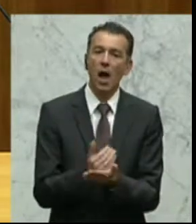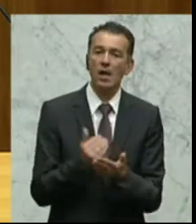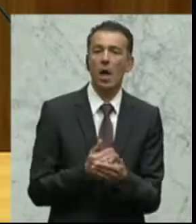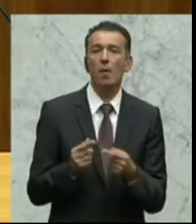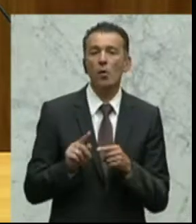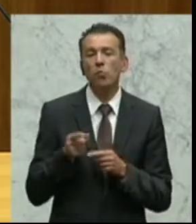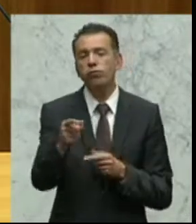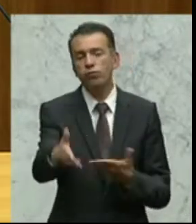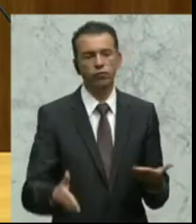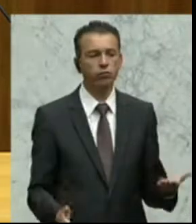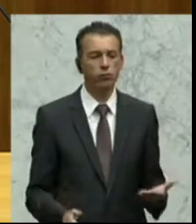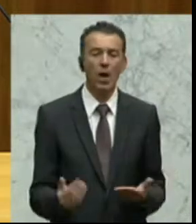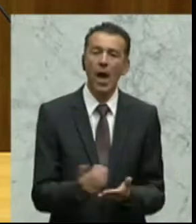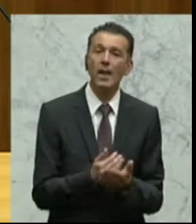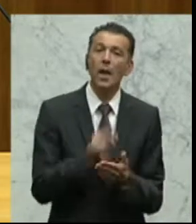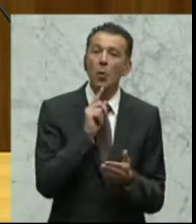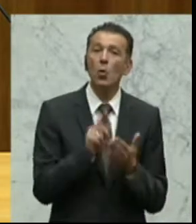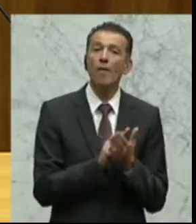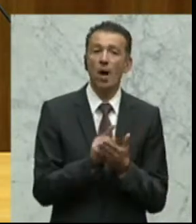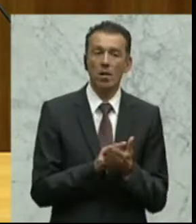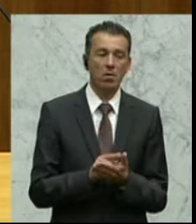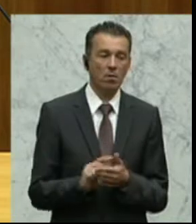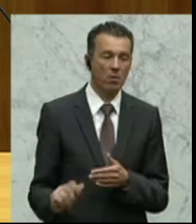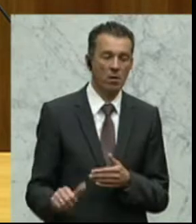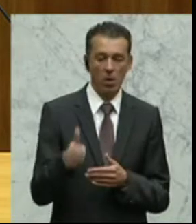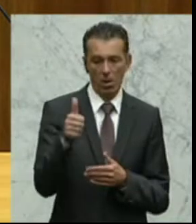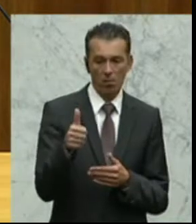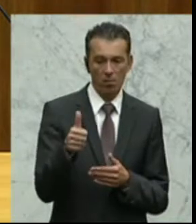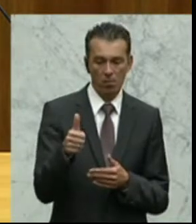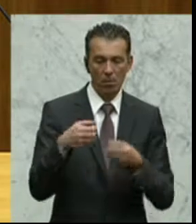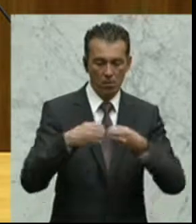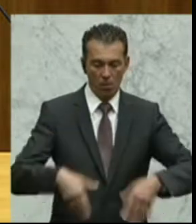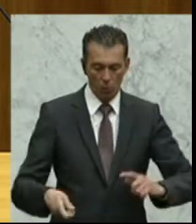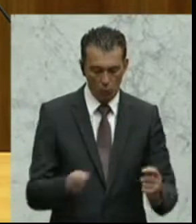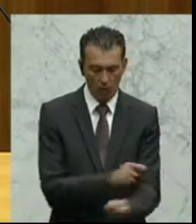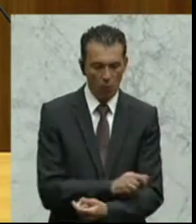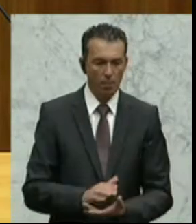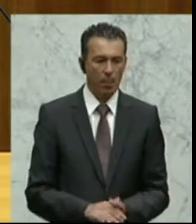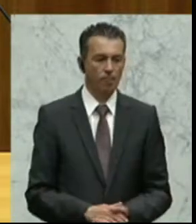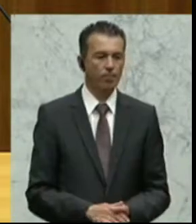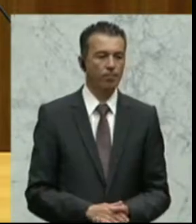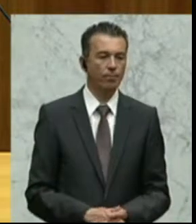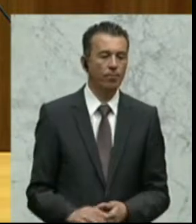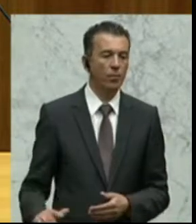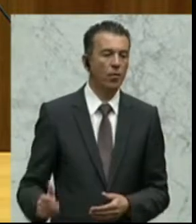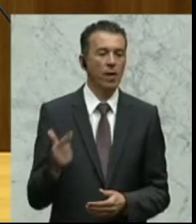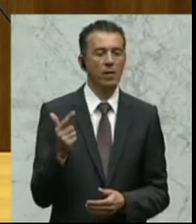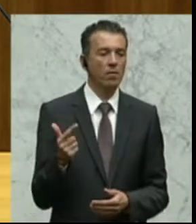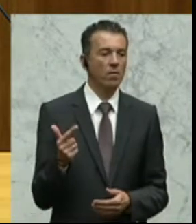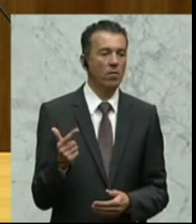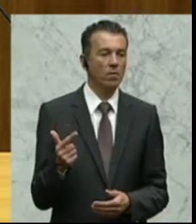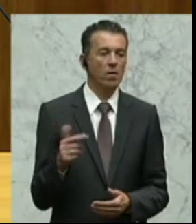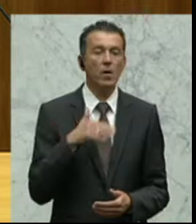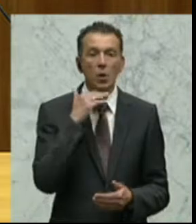er die nur haben, wenn es erstens einmal endlich Strukturreformen gibt und zweitens, wenn genug